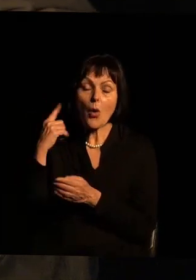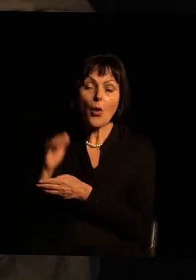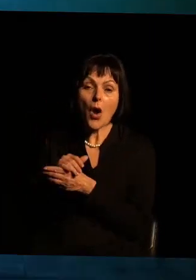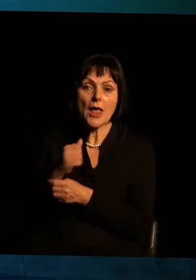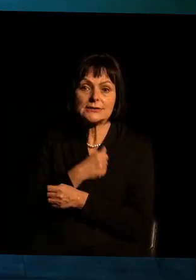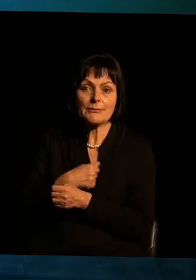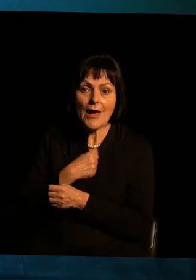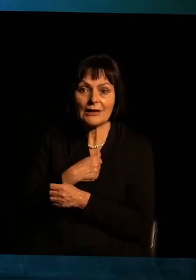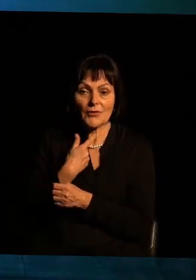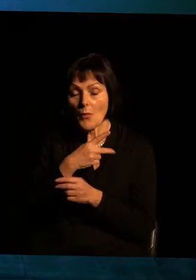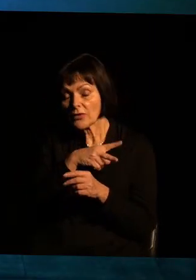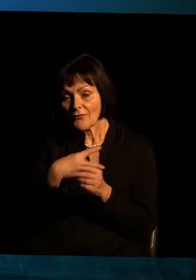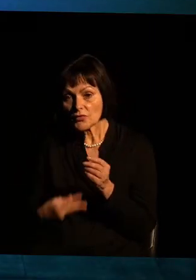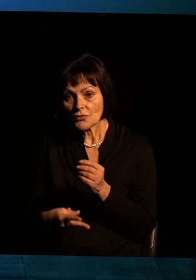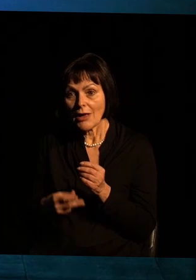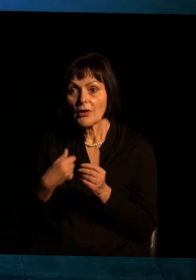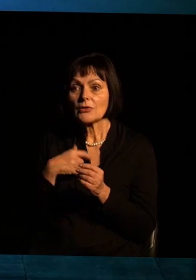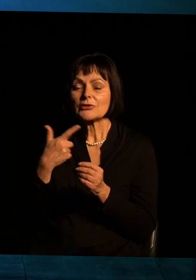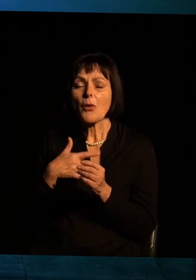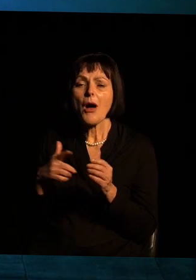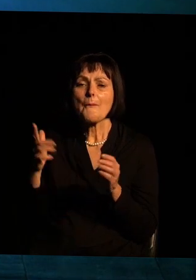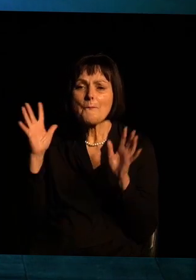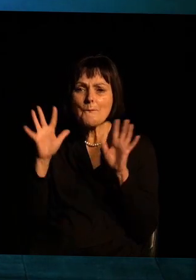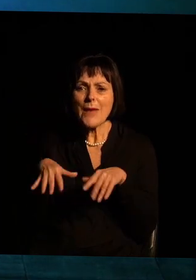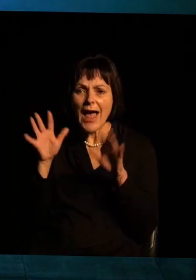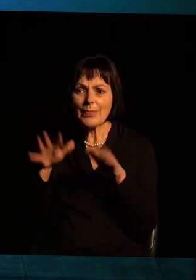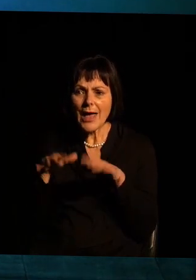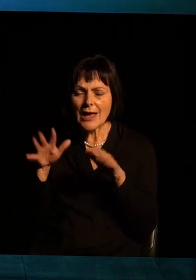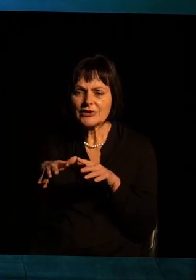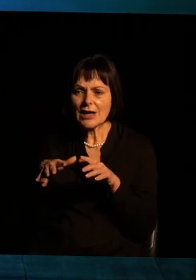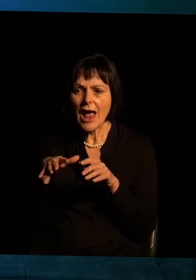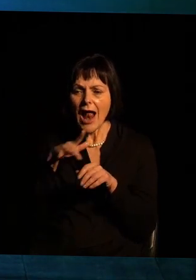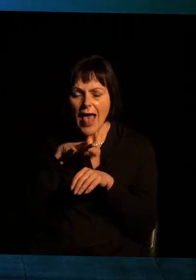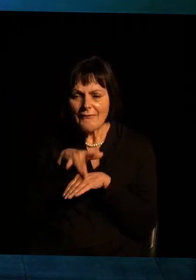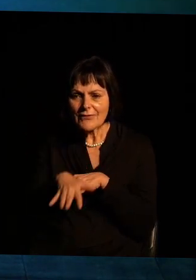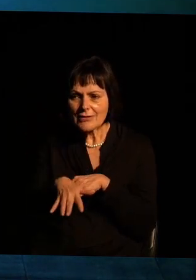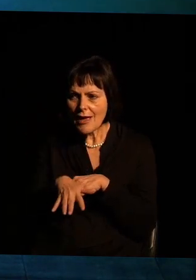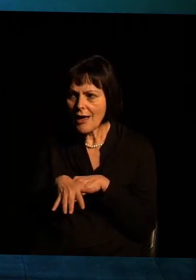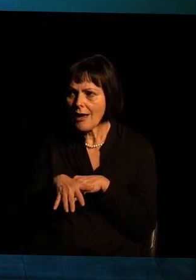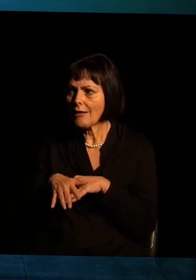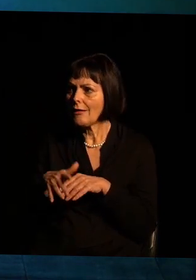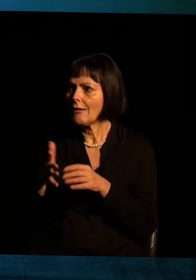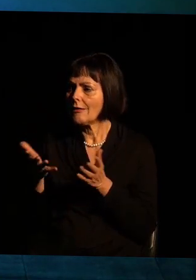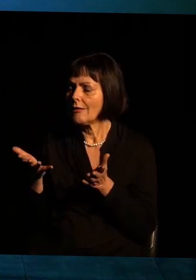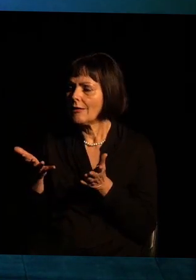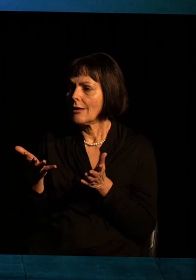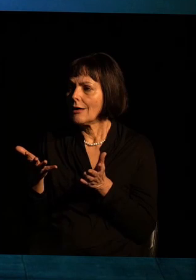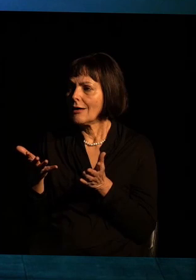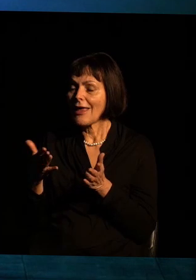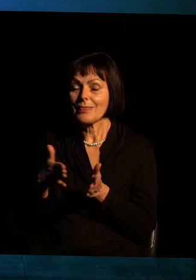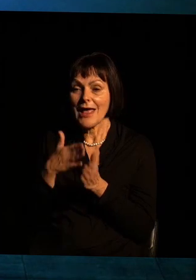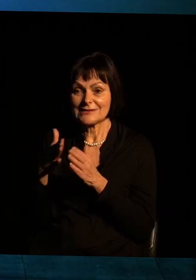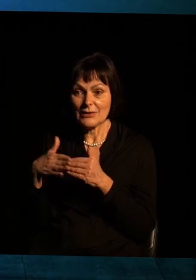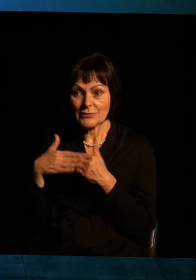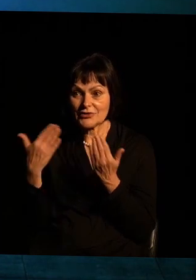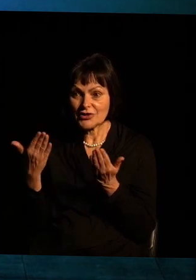na mnie, bo nie zszedłem. Mało tego, zaczęło bardzo silnie padać, stało się lawiniasto. No i następnego